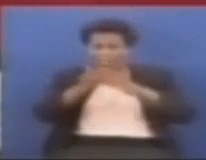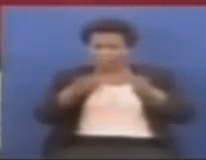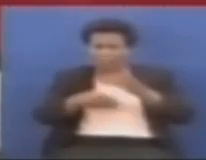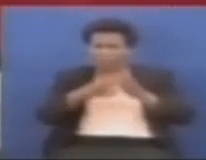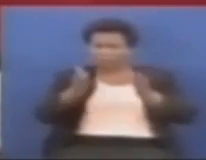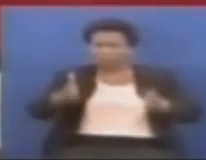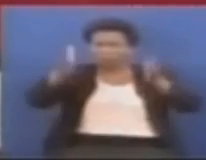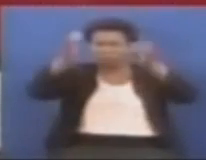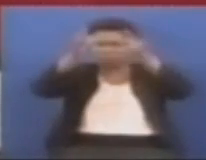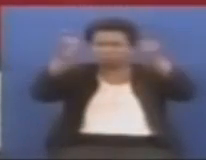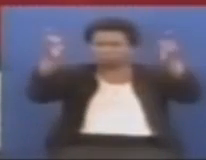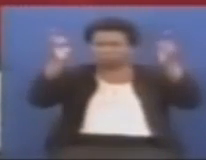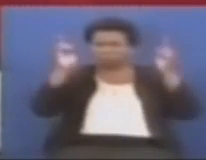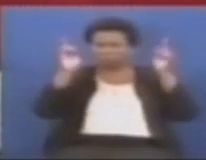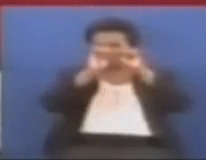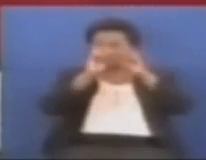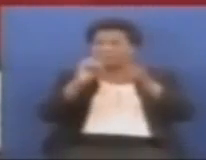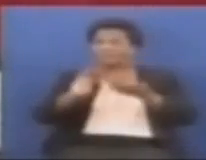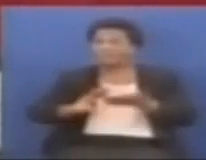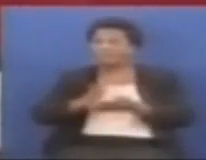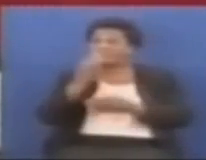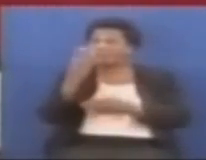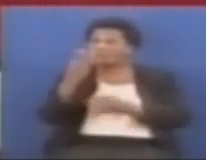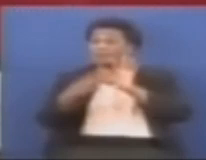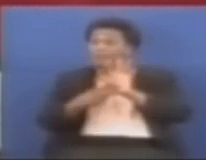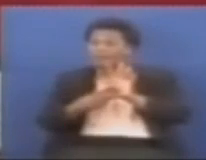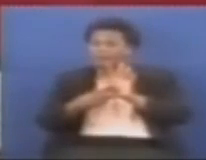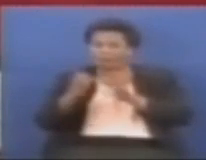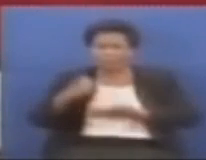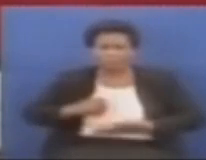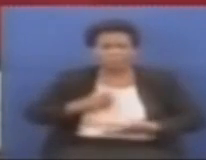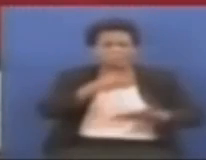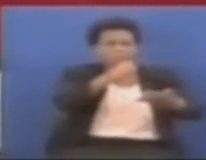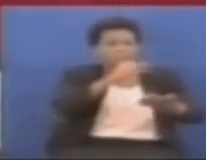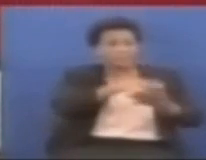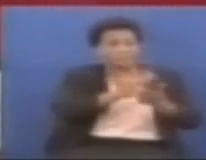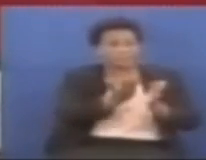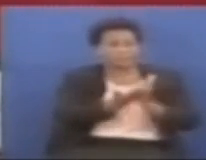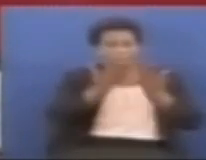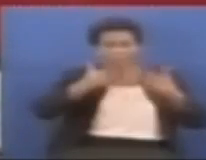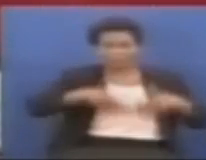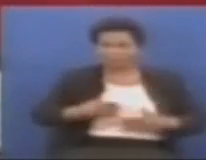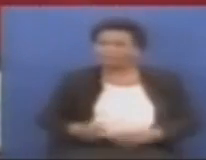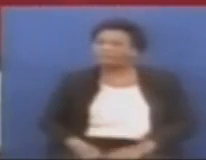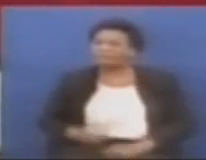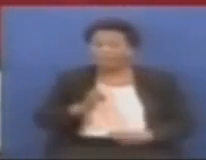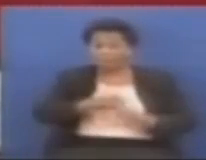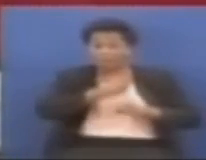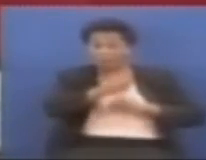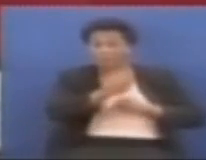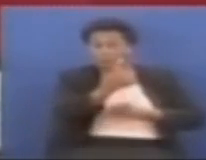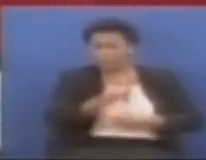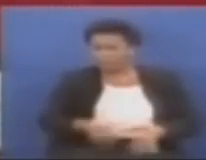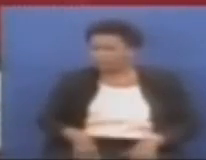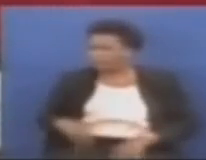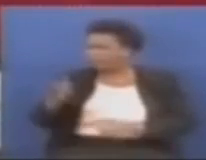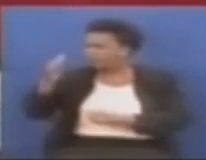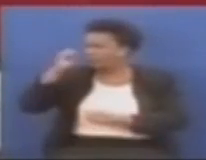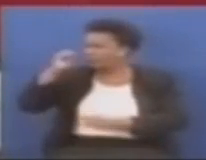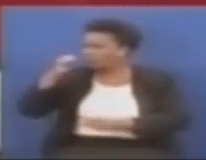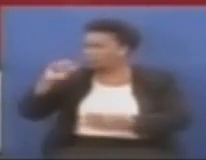bilioni 38 kwanza zilitoka kwa ajili ya sekta ya afya awamu ya kwanza, lakini juzi juzi mwezi wa tatu hapa zitoka karibuni shilingi